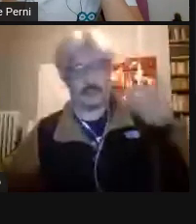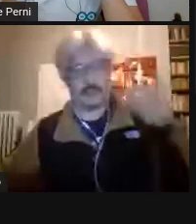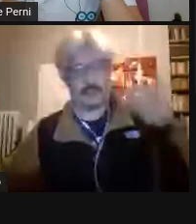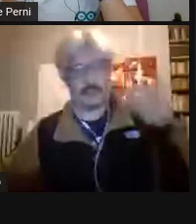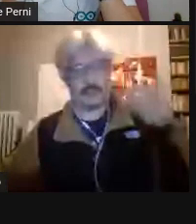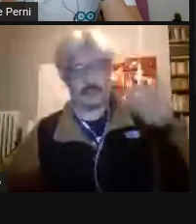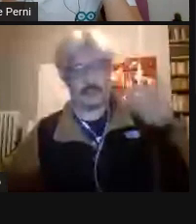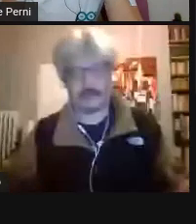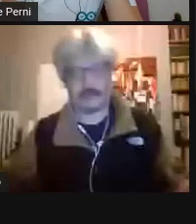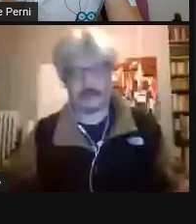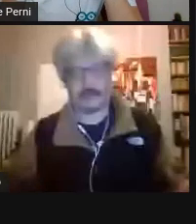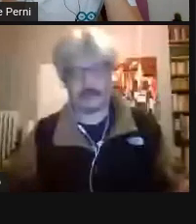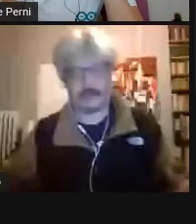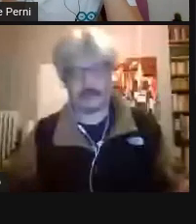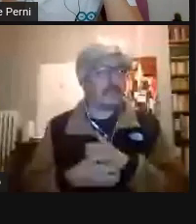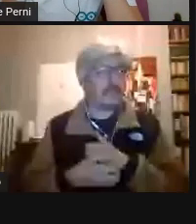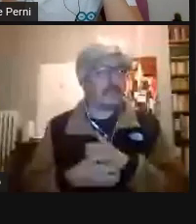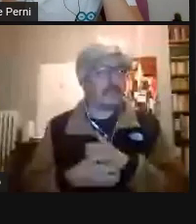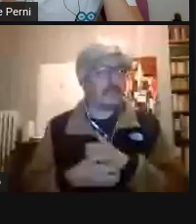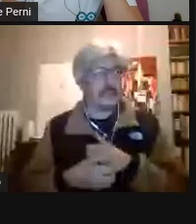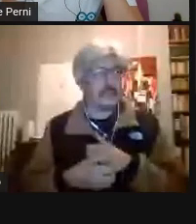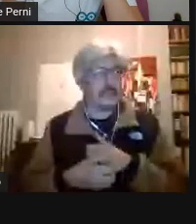raccontavo prima così poi finiscono